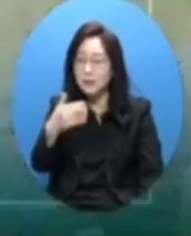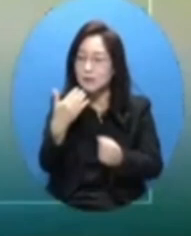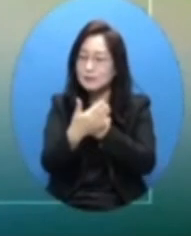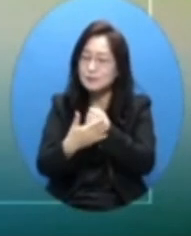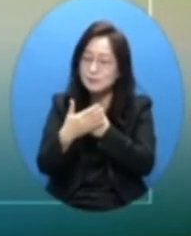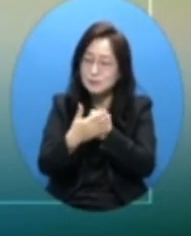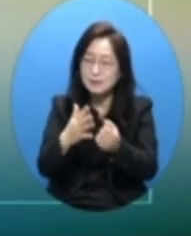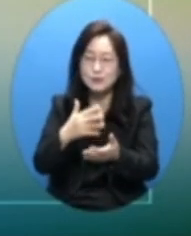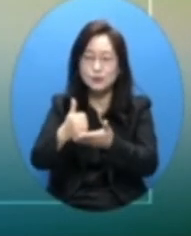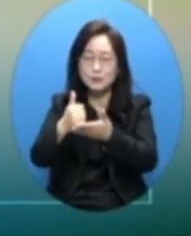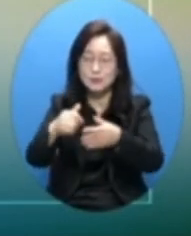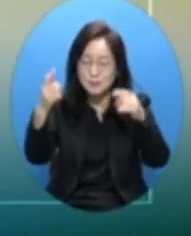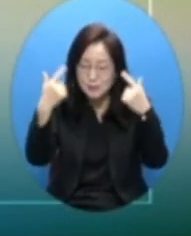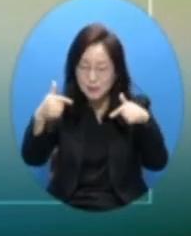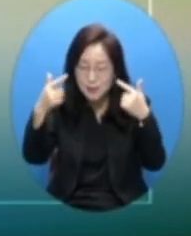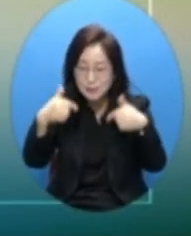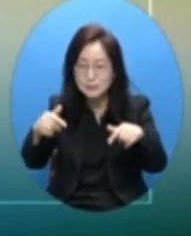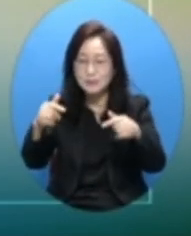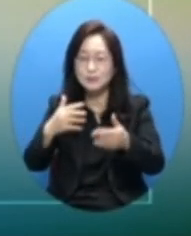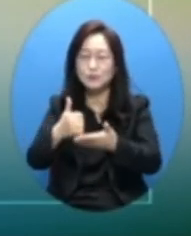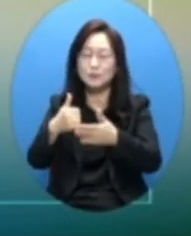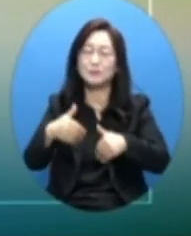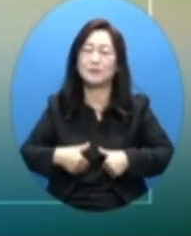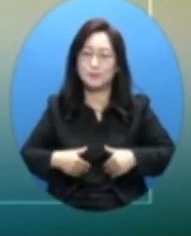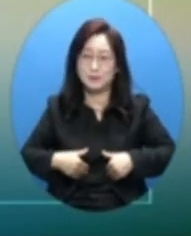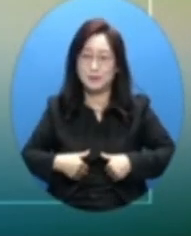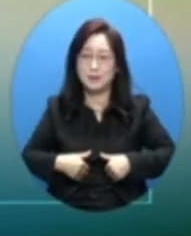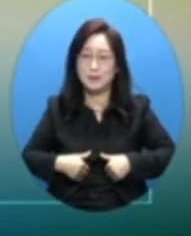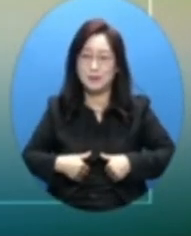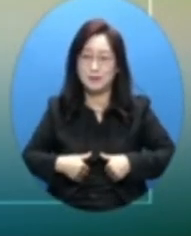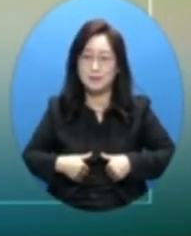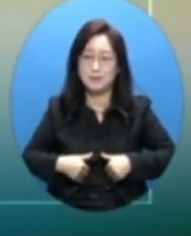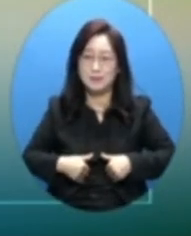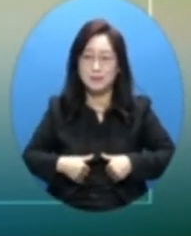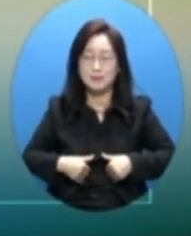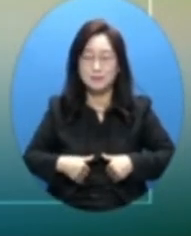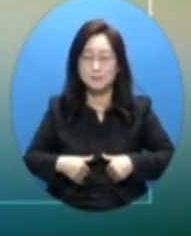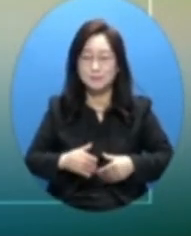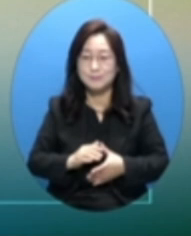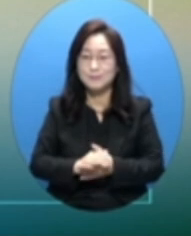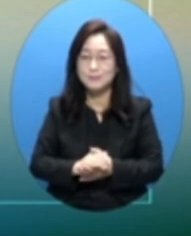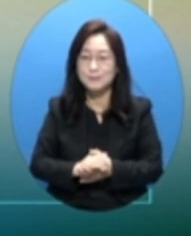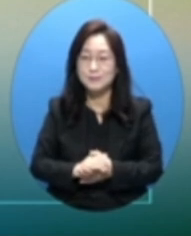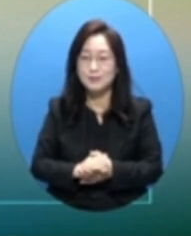은혜로운 주님 매시간 주님이 필요합니다 노캔들 보이스 어포드